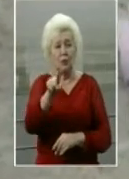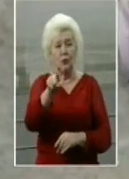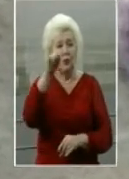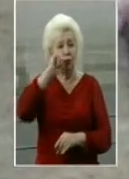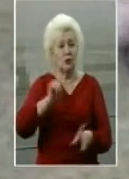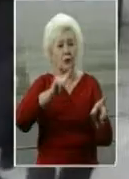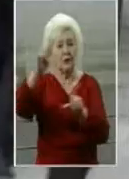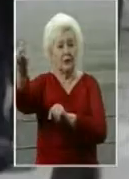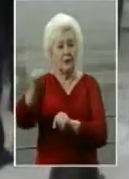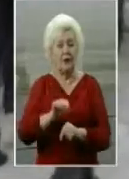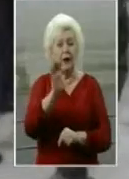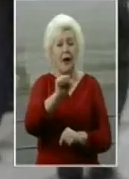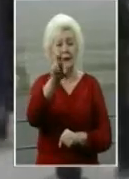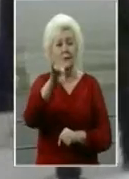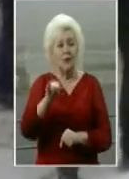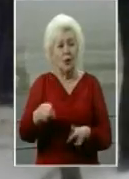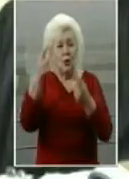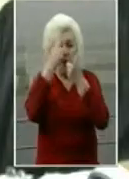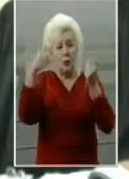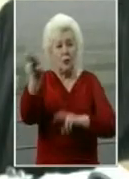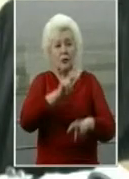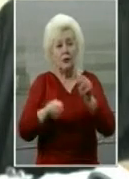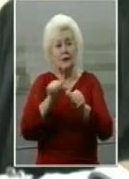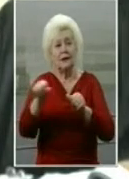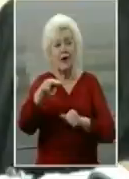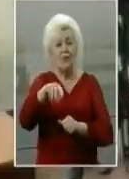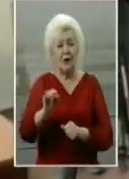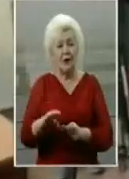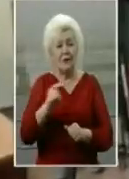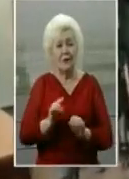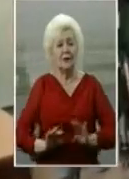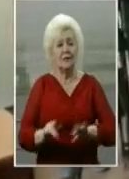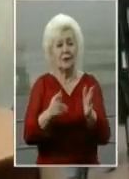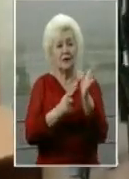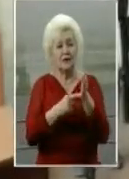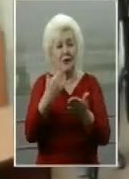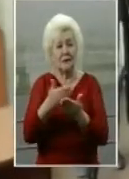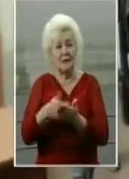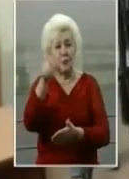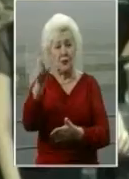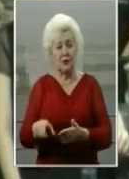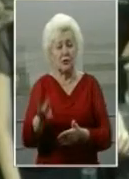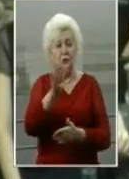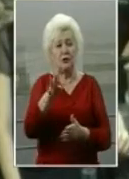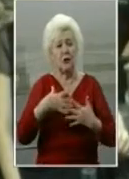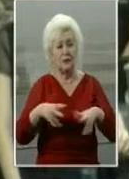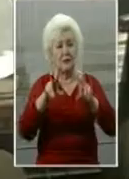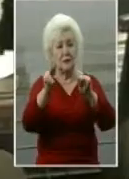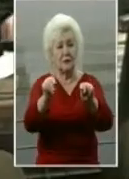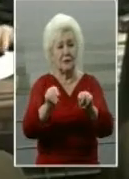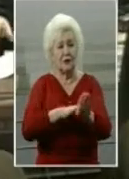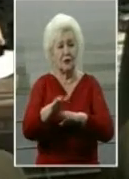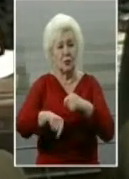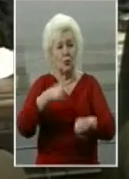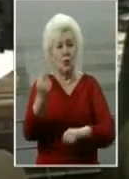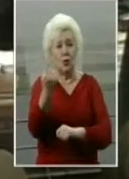України виїхав. СБУ оголосили його в розшук. Крім Левіна, в справі ще 6 підозрюваних. 4 зізналися в скоєнні злочину.